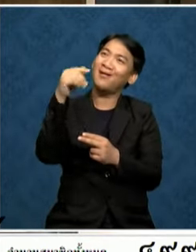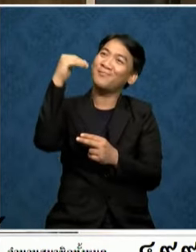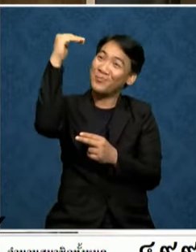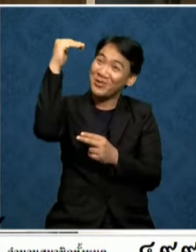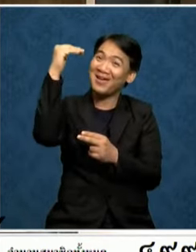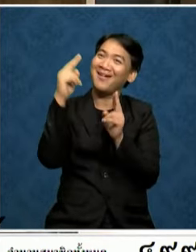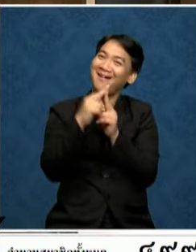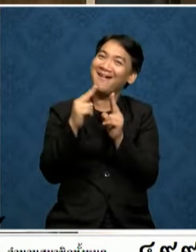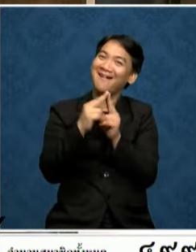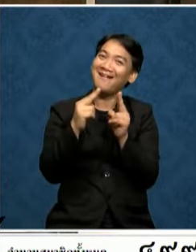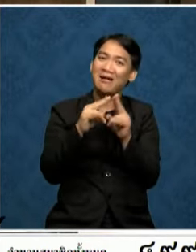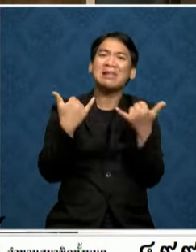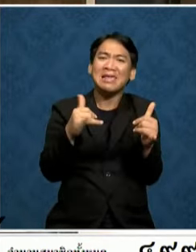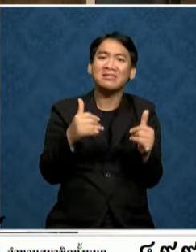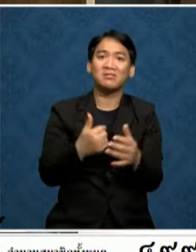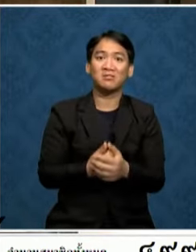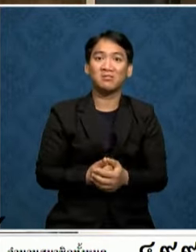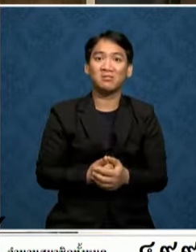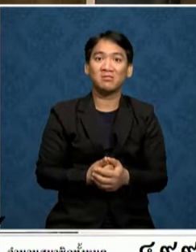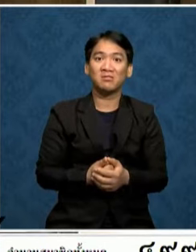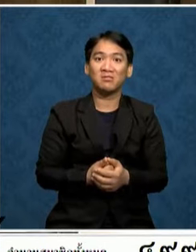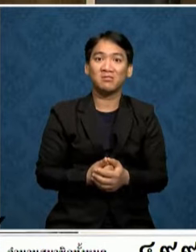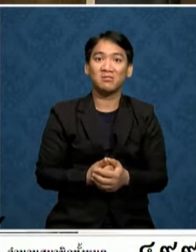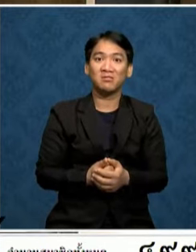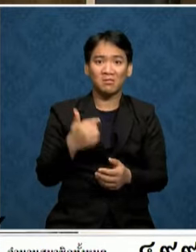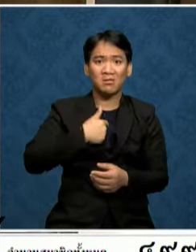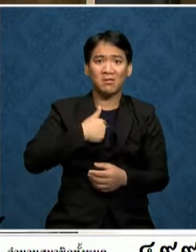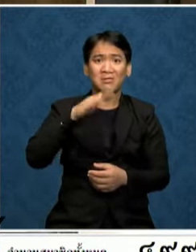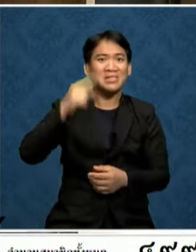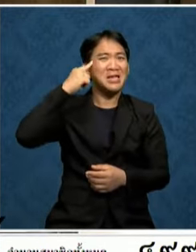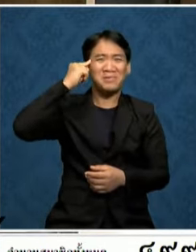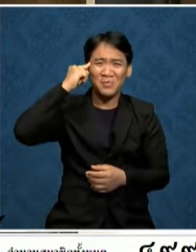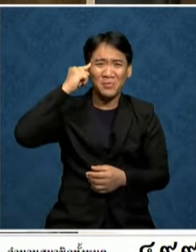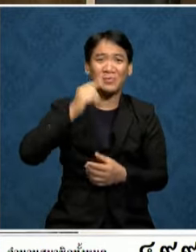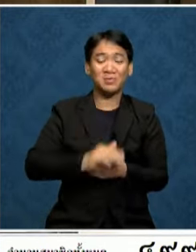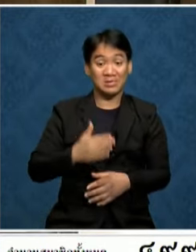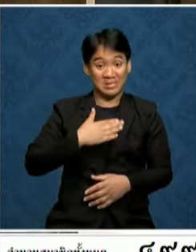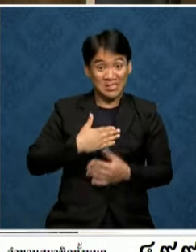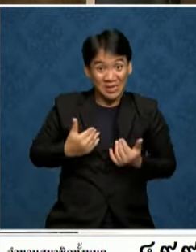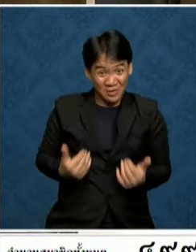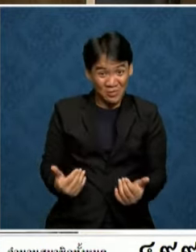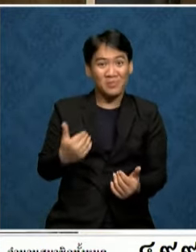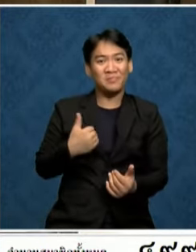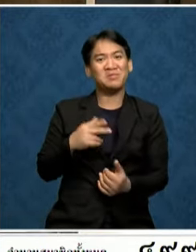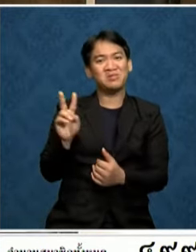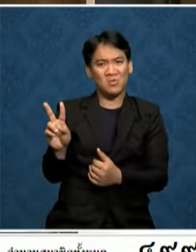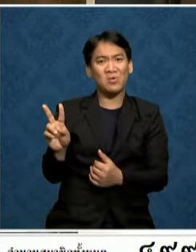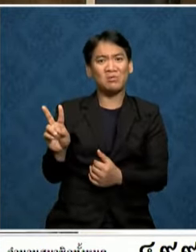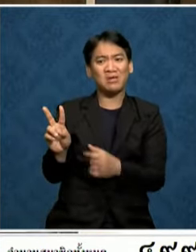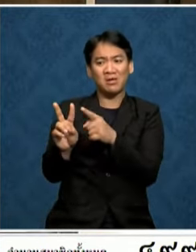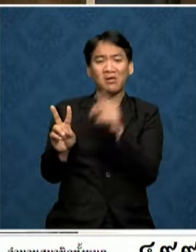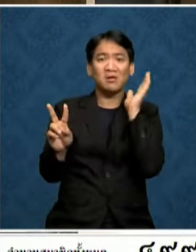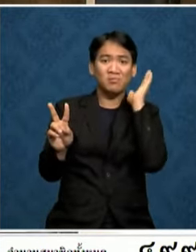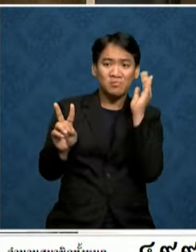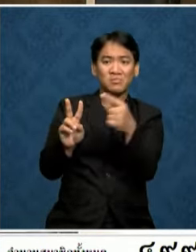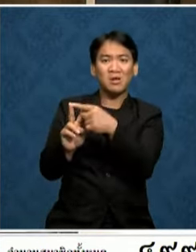ซ้ำว่าเถูกลกละเมืดทางเพศด้วยซ้ำดิฉันมีลูก 2คนค่ะท่านธนกรดิฉันมีทั้งลูกชายแล้วก็ลูกสาวดิฉันสอน